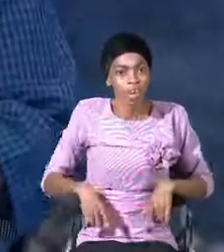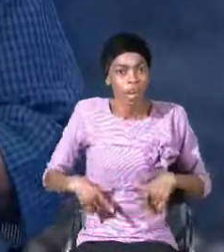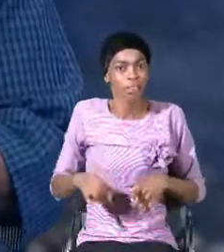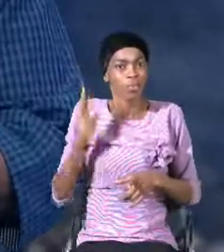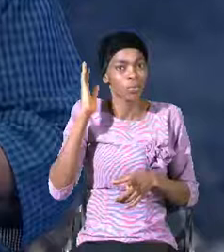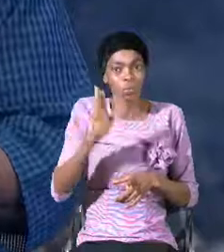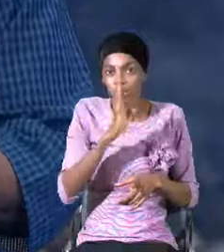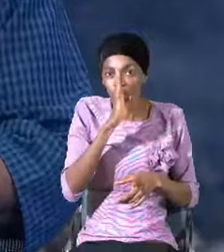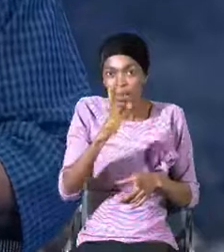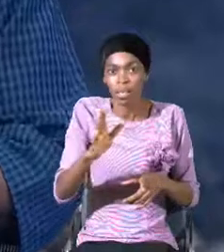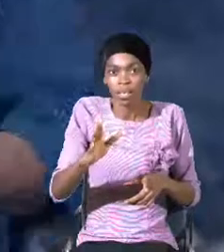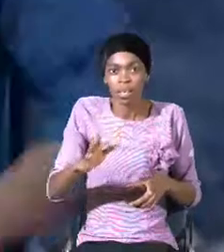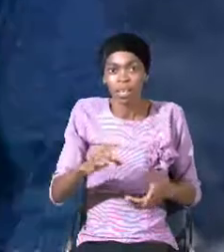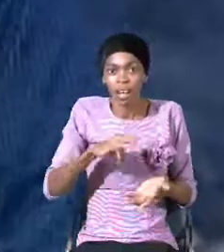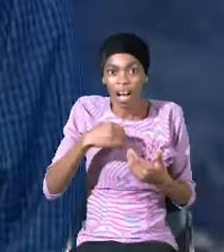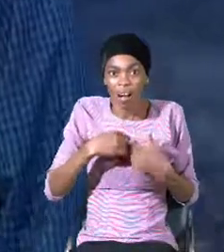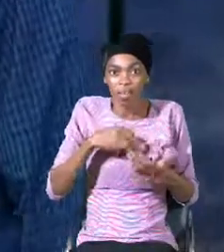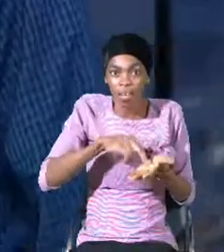Si la vie doit avoir un sens,